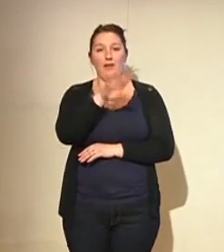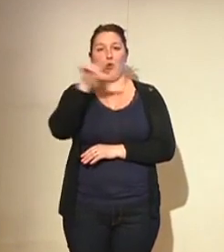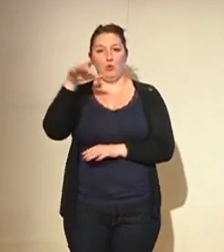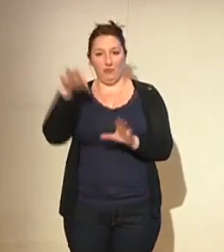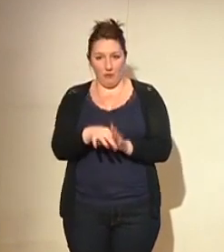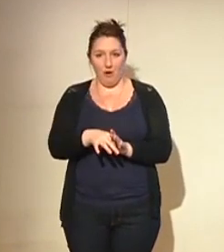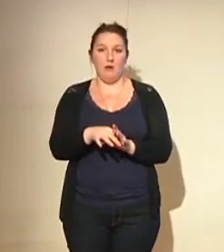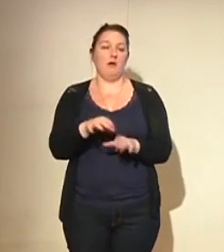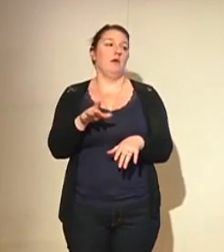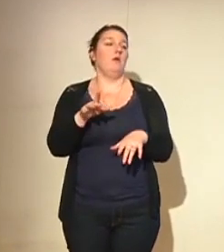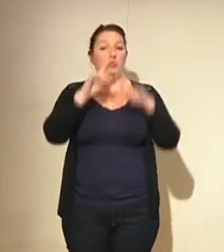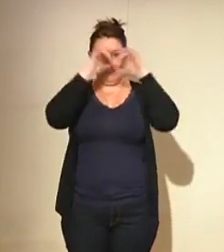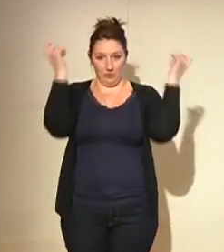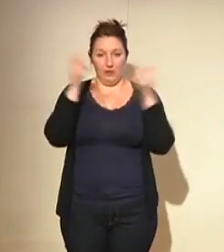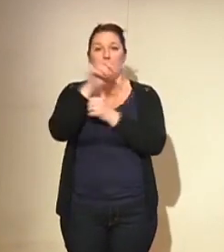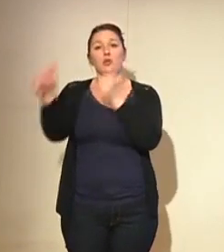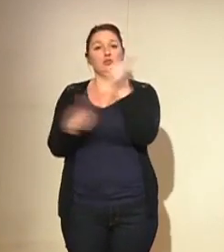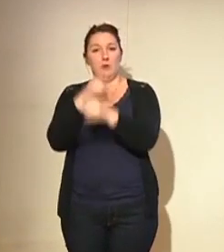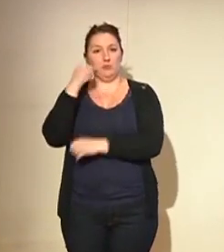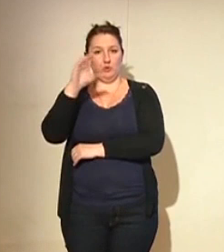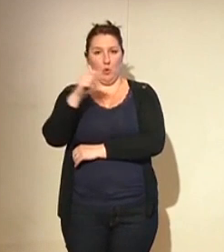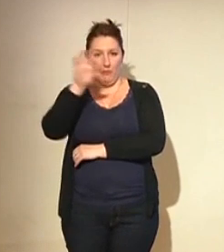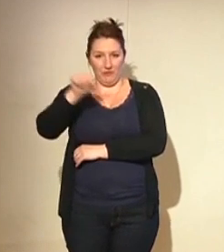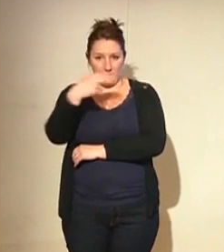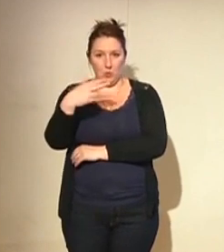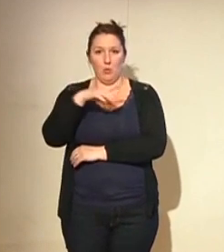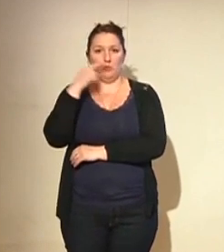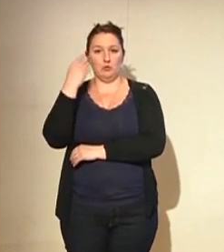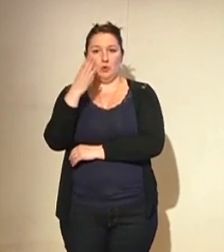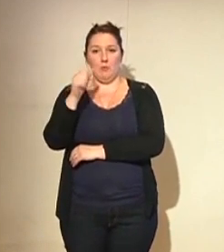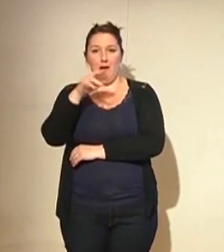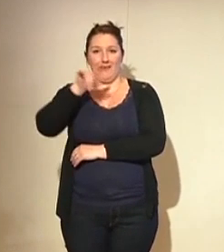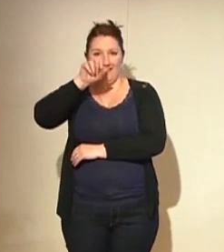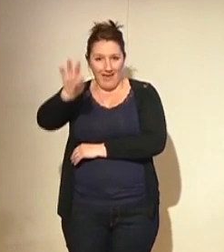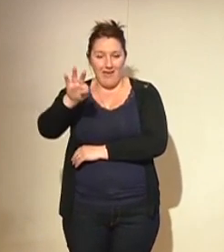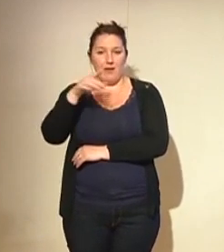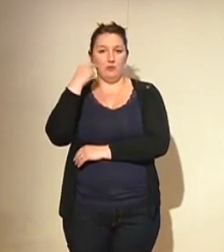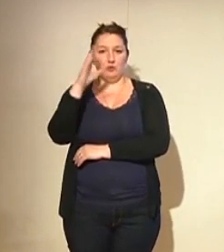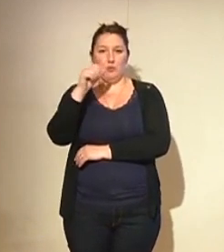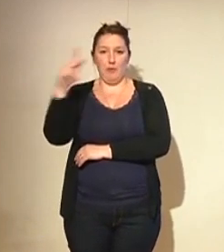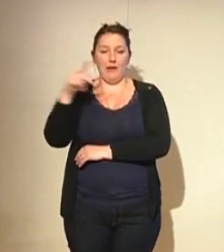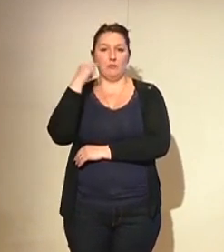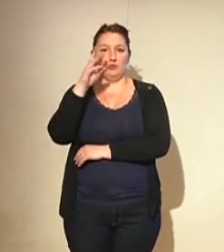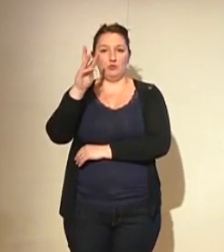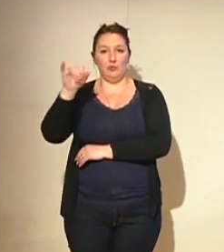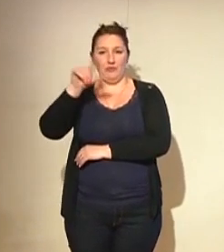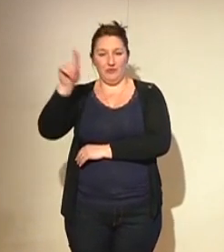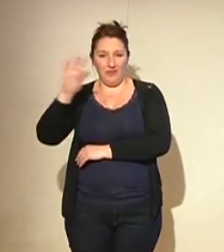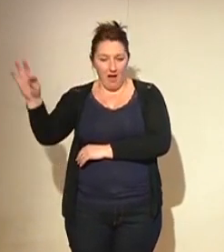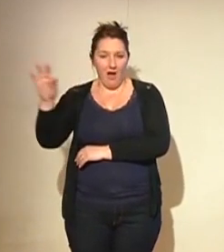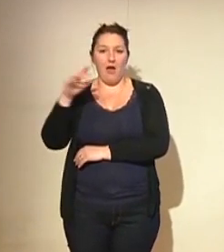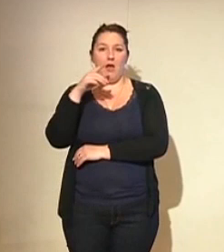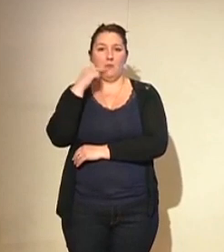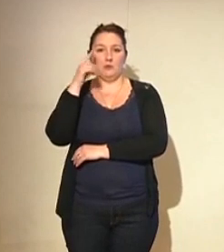suppléant on a donc monsieur confesson monsieur Marguet monsieur bac monsieur Viard madame Garnier et Madame racose